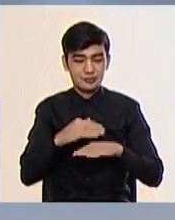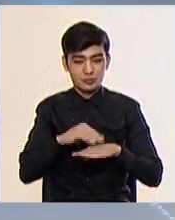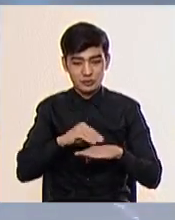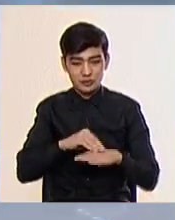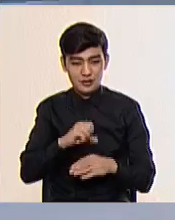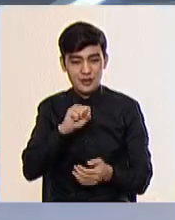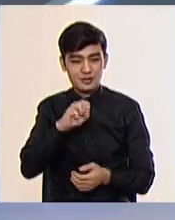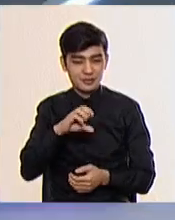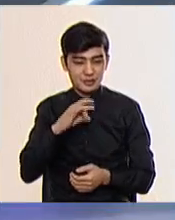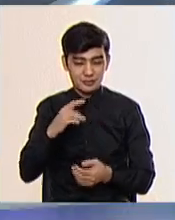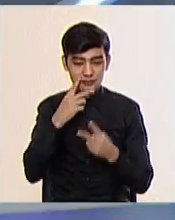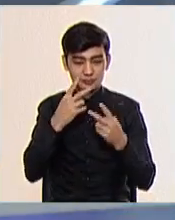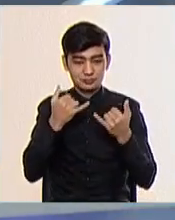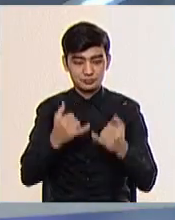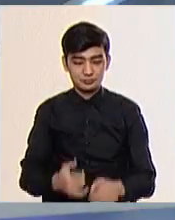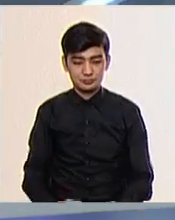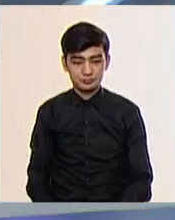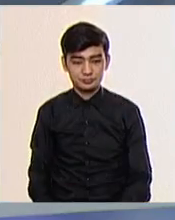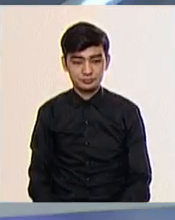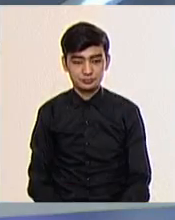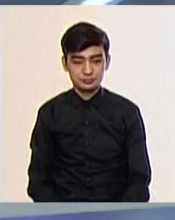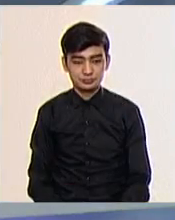Дыбаев, и смотрите прямо сейчас.